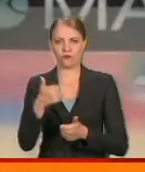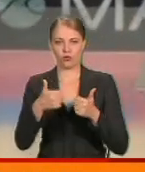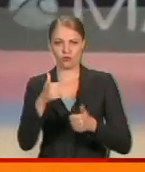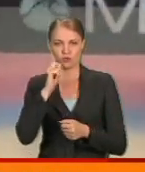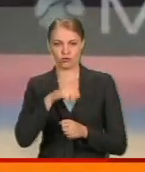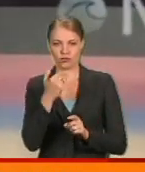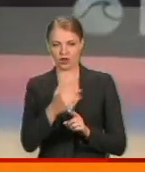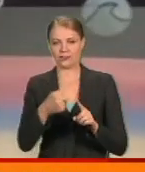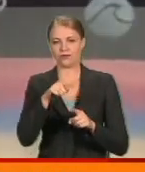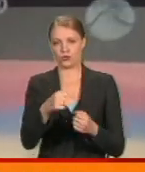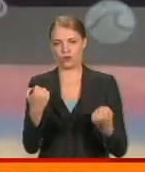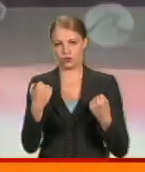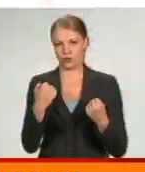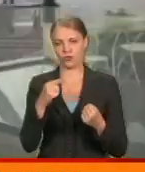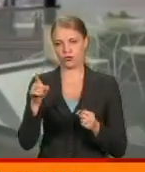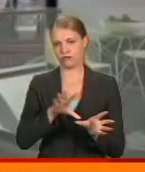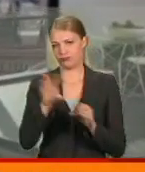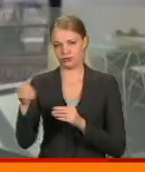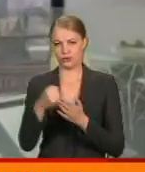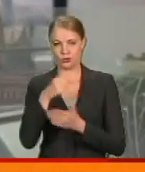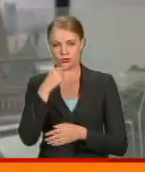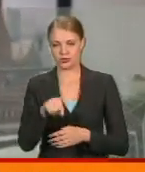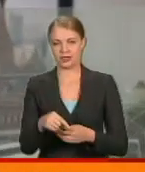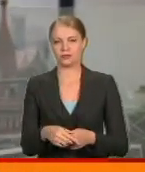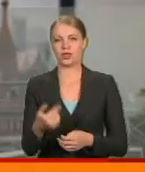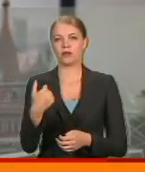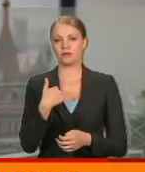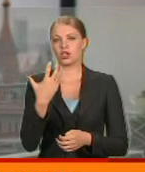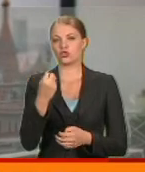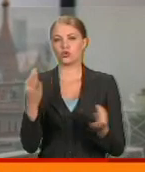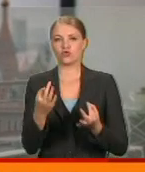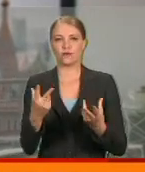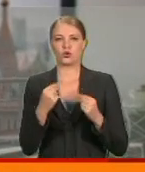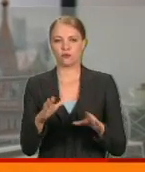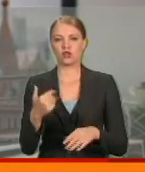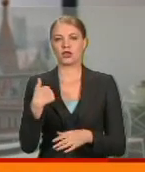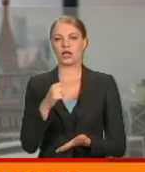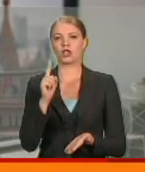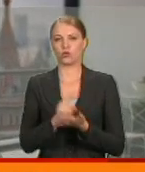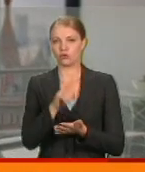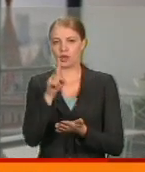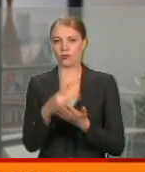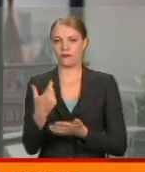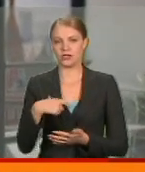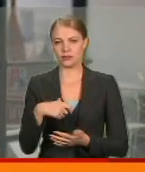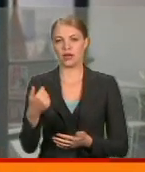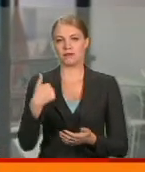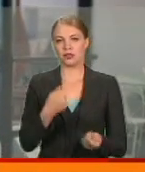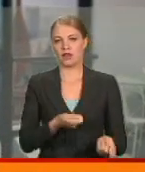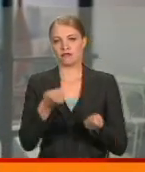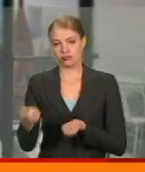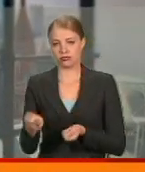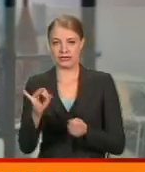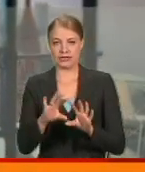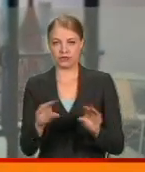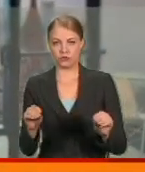конкурентки України в цьому виді спорту – Росії. Мне еще ничего не обещали, я должна проявить себя. Меня отвезли сюда, и